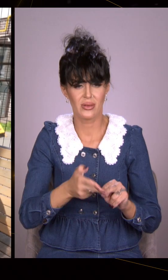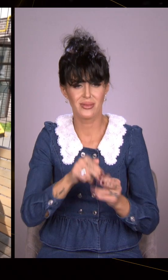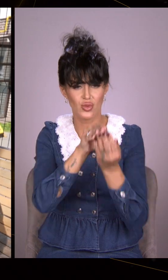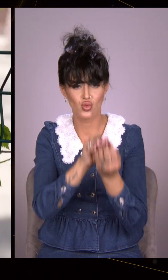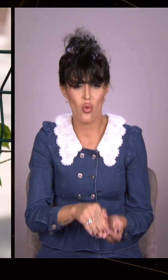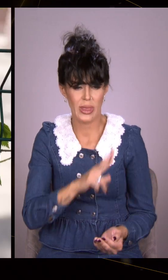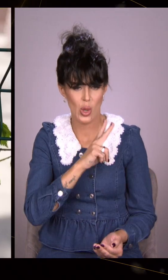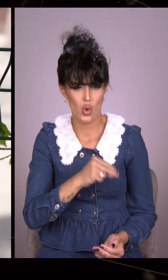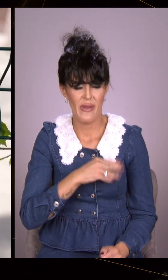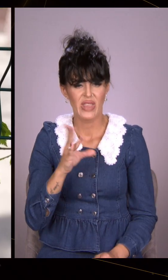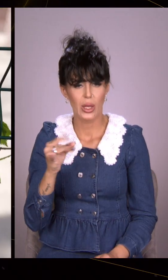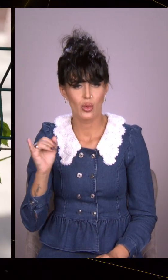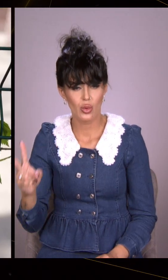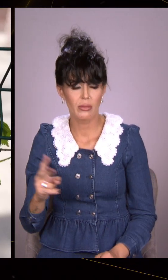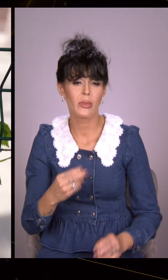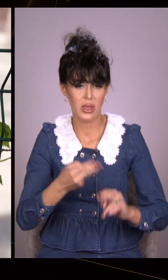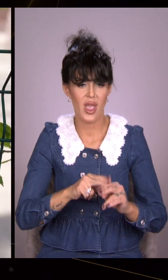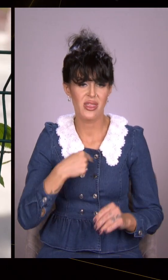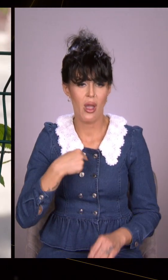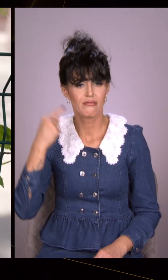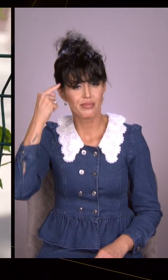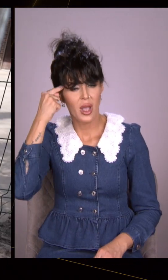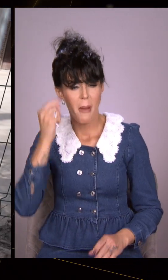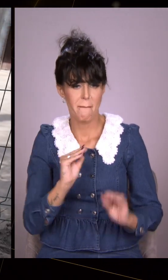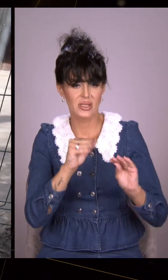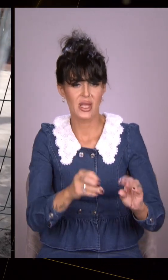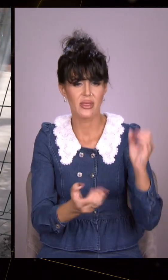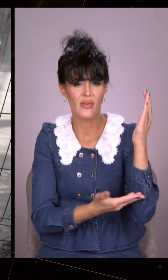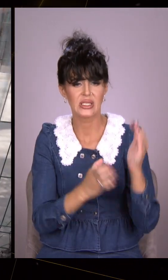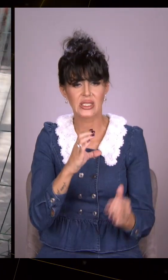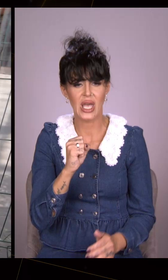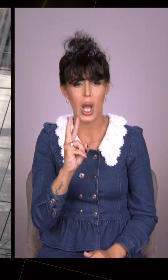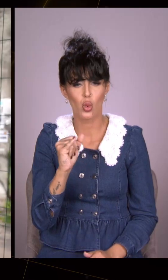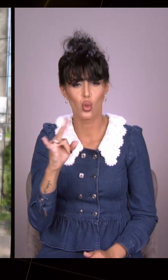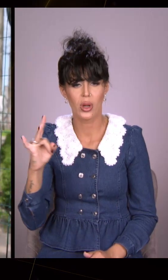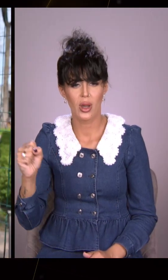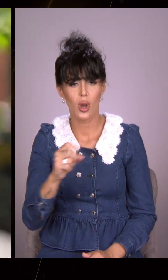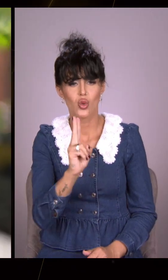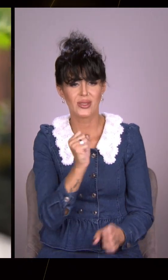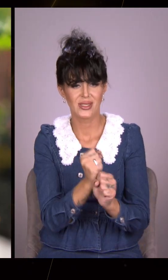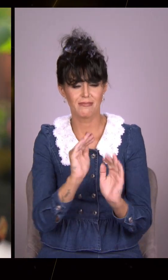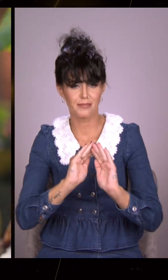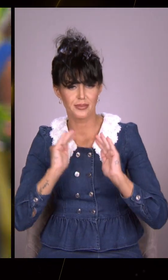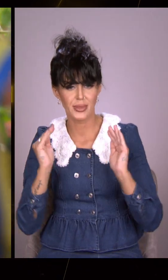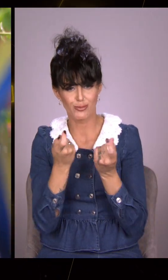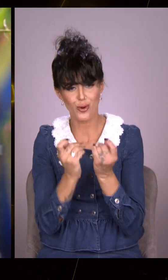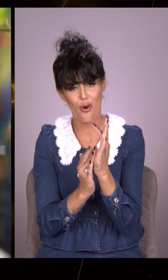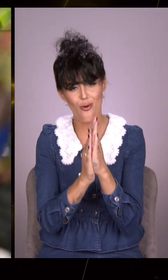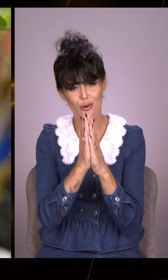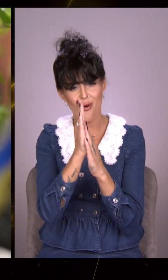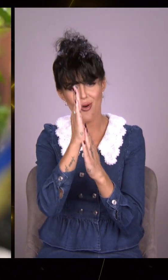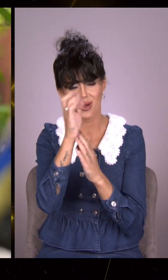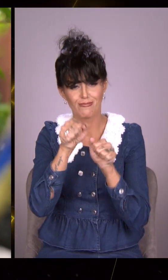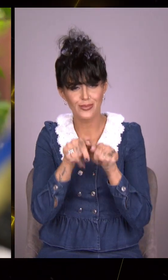місці посадили ми сакуру. Приїжджаю, дивлюся, хтось вже обгородив її. Вона трошки підросла. Прийнялась,